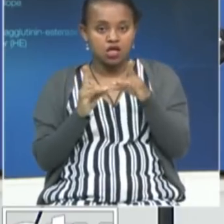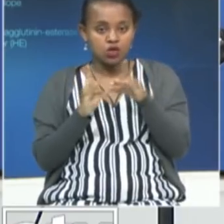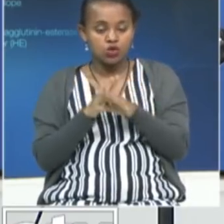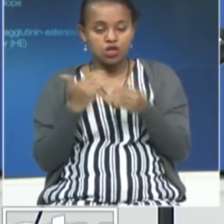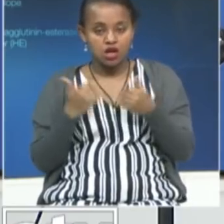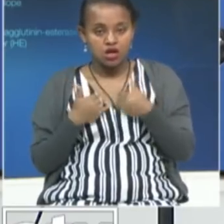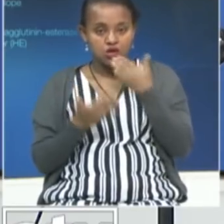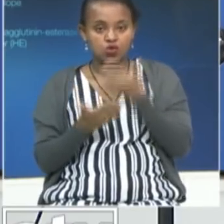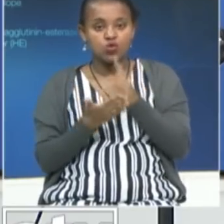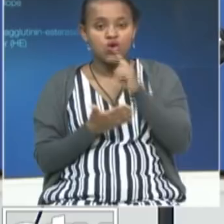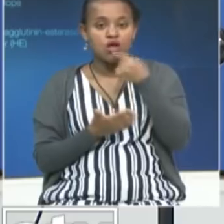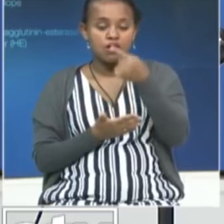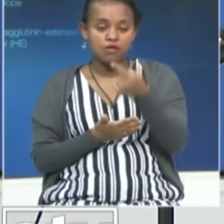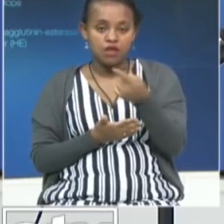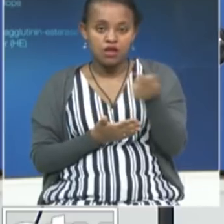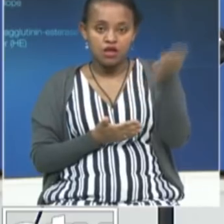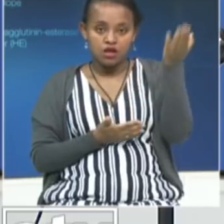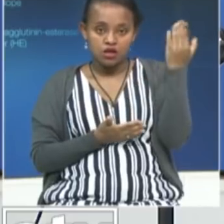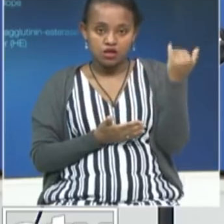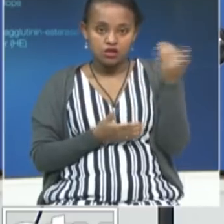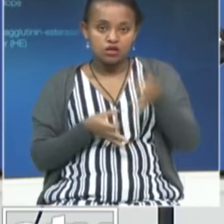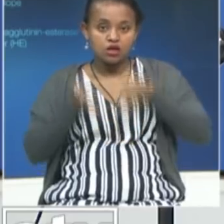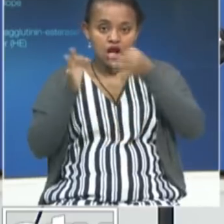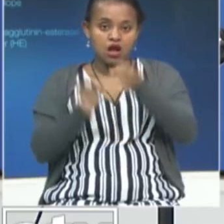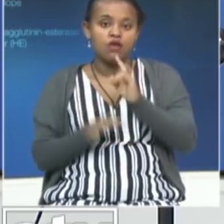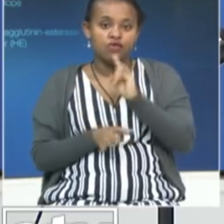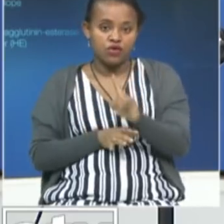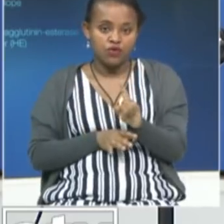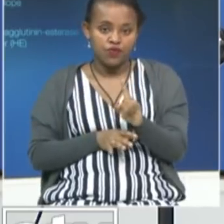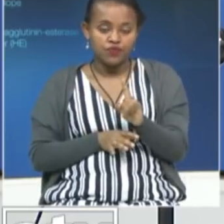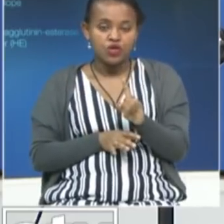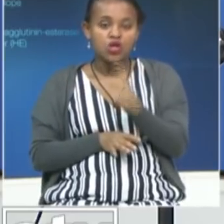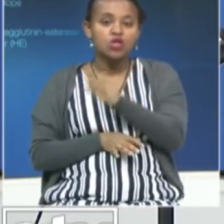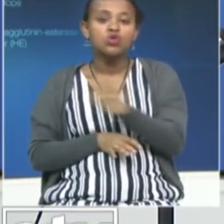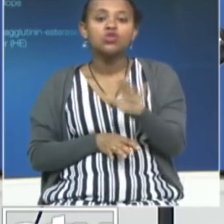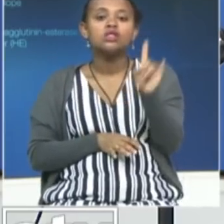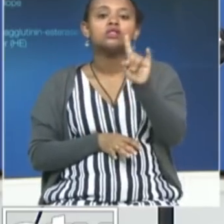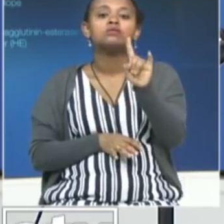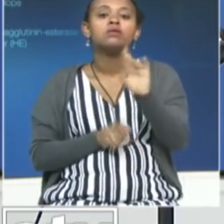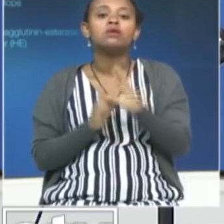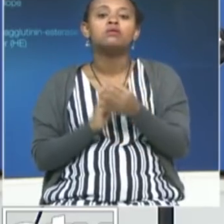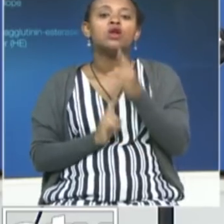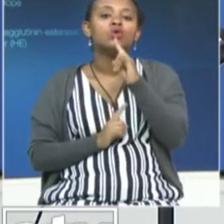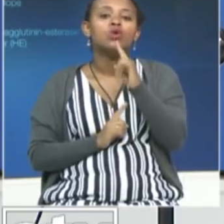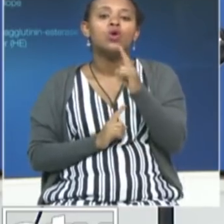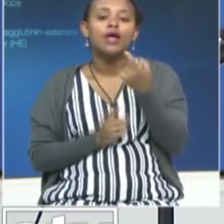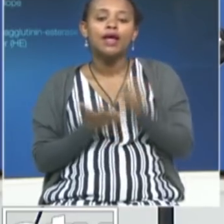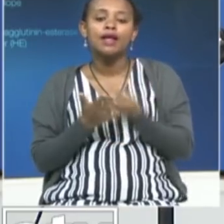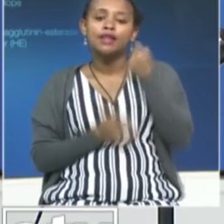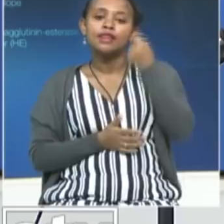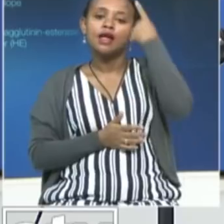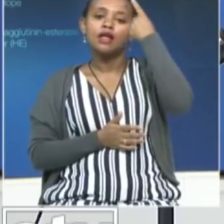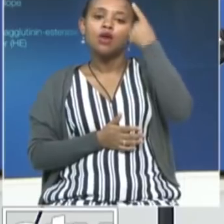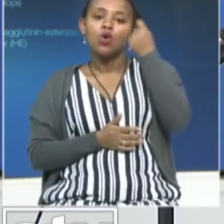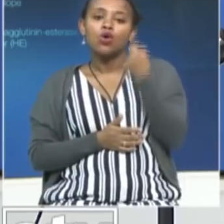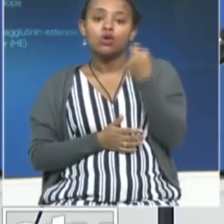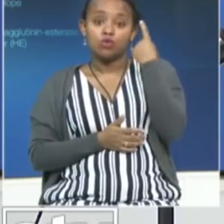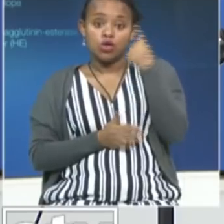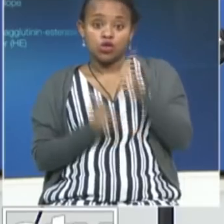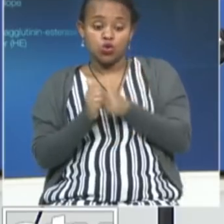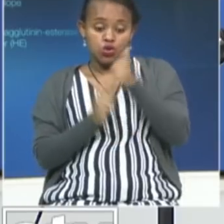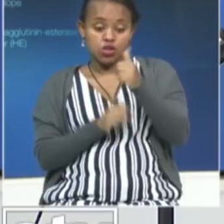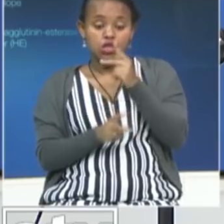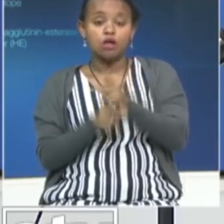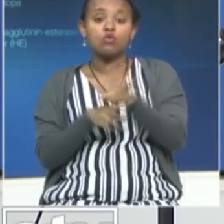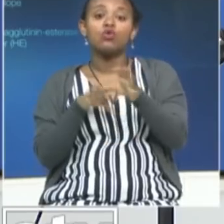ነው የሚል መልእክት ቀደም ሲል ሲተላለፍ ነበር። ልጆችን በምን መልኩ ነው ይሄንን ተረድተው ገብቷቸው ርቀታቸው